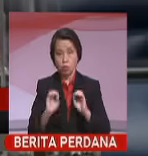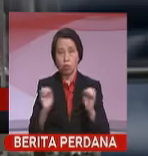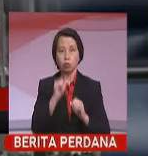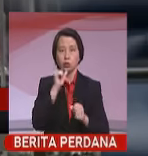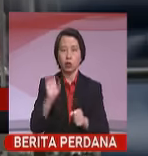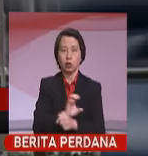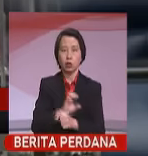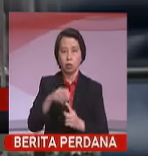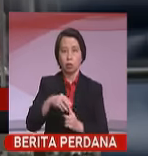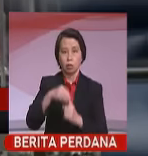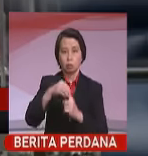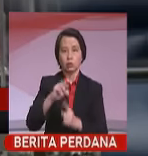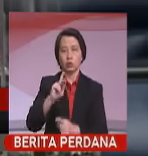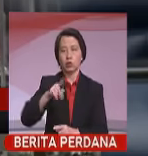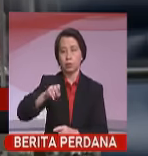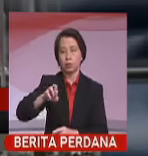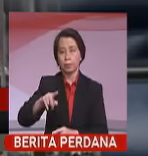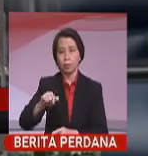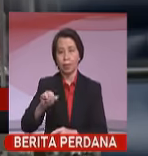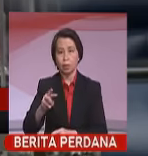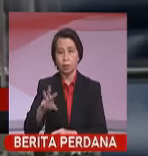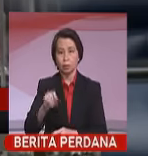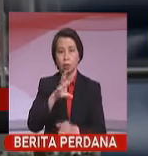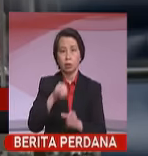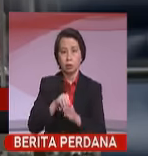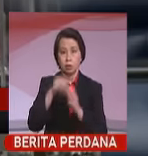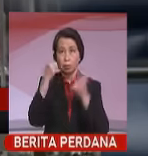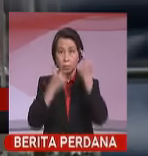terutamanya koperasi yang terlibat dalam sektor